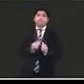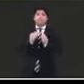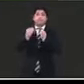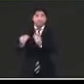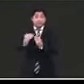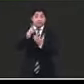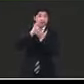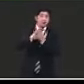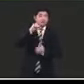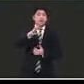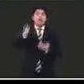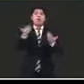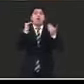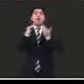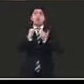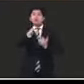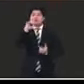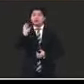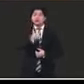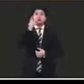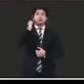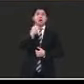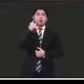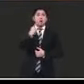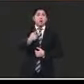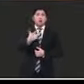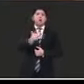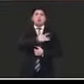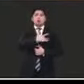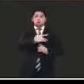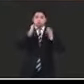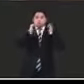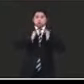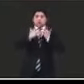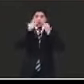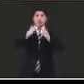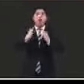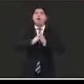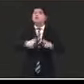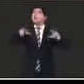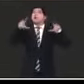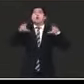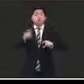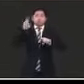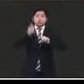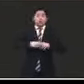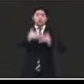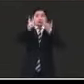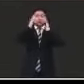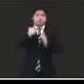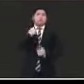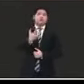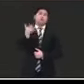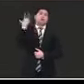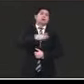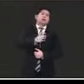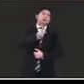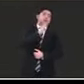insanlarımızı en uygun şartlarla Gönül huzuru içinde oturacakları birer eve kavuşturmaktır